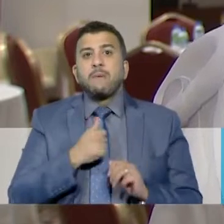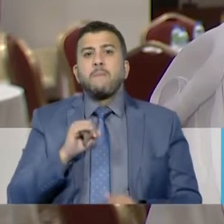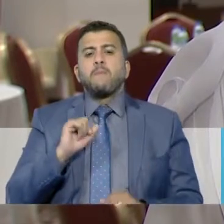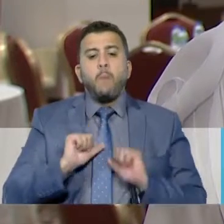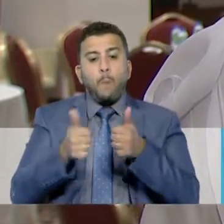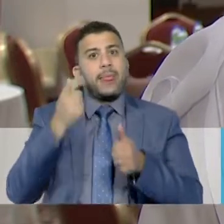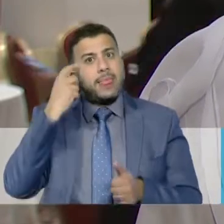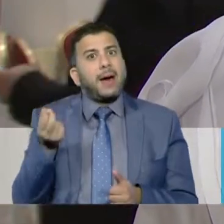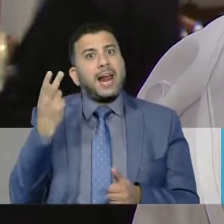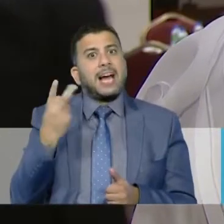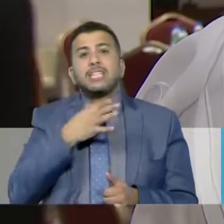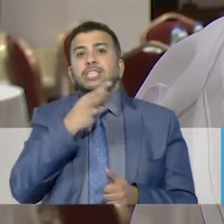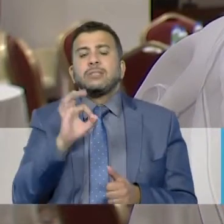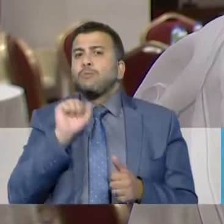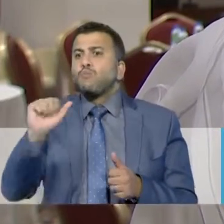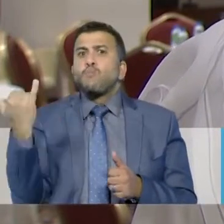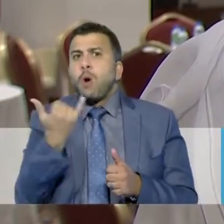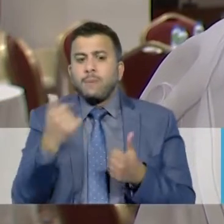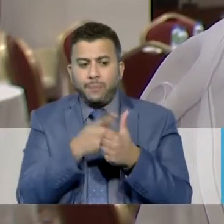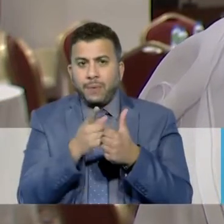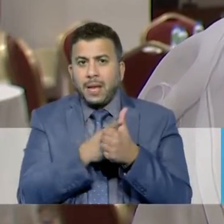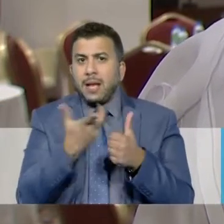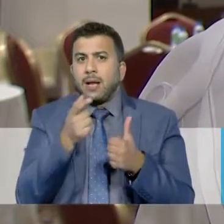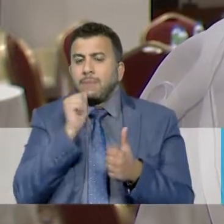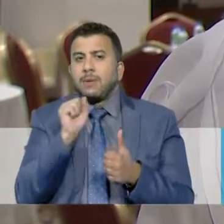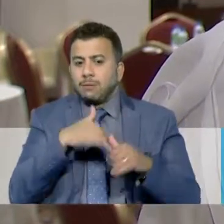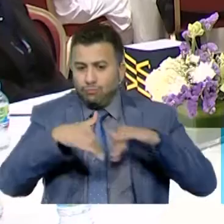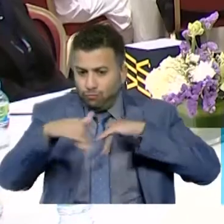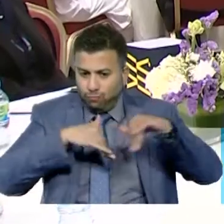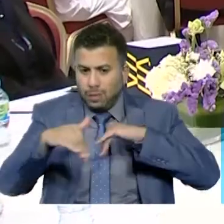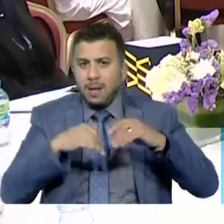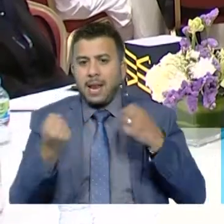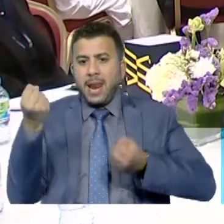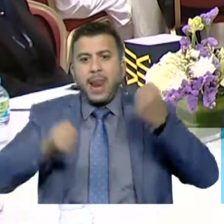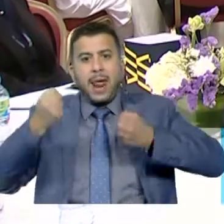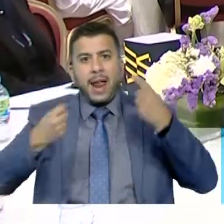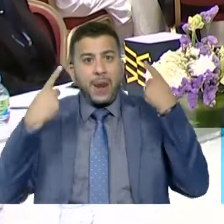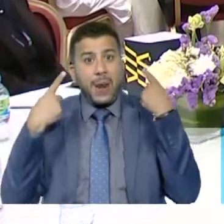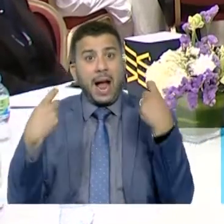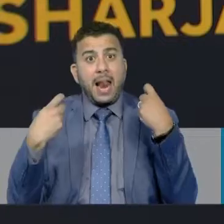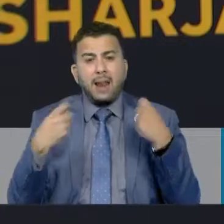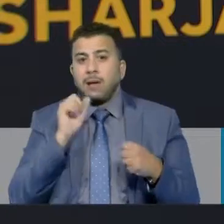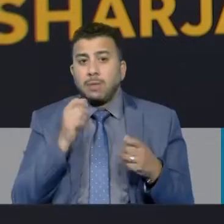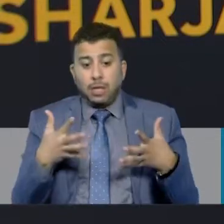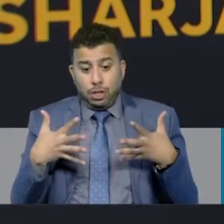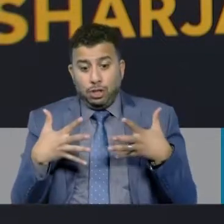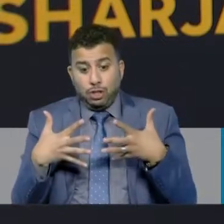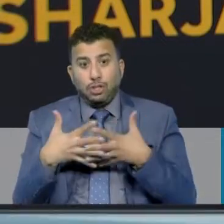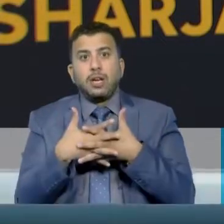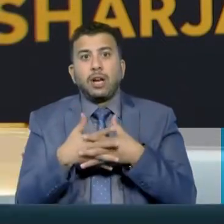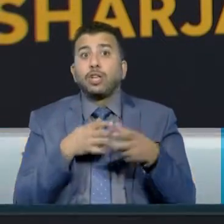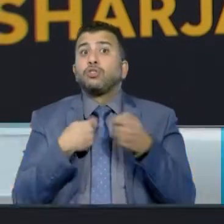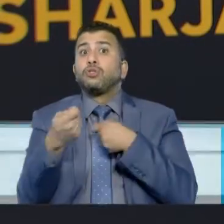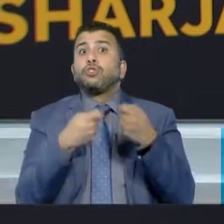من أهم هذه القطاعات طبعا قطاع الخدمات اللوجستية والنقل. الصين تعتبر الشريك